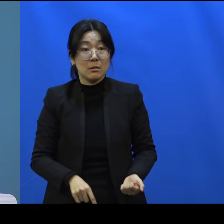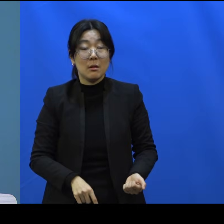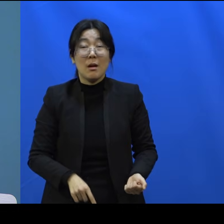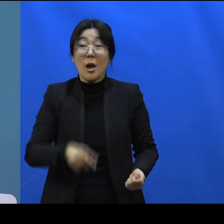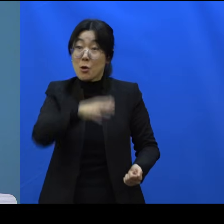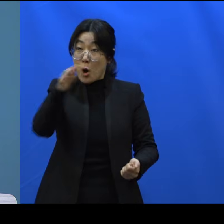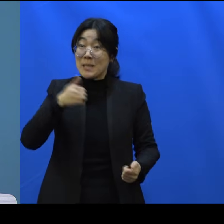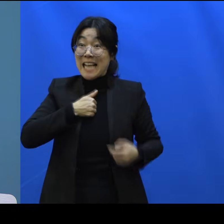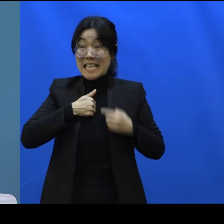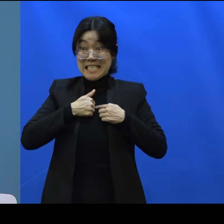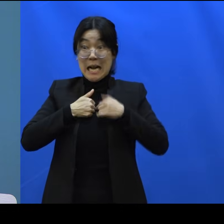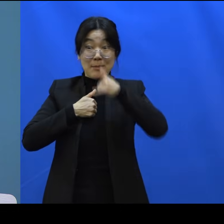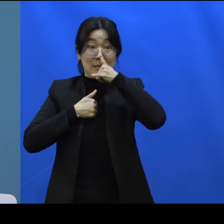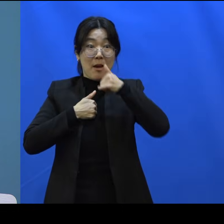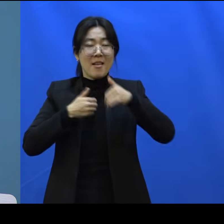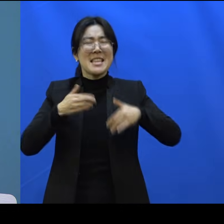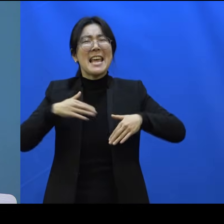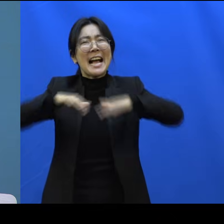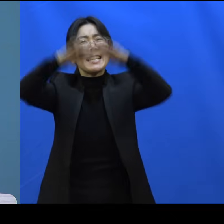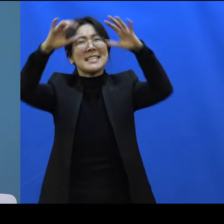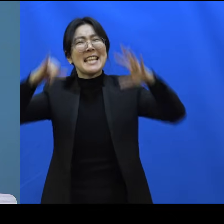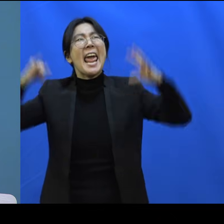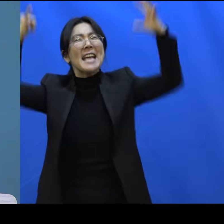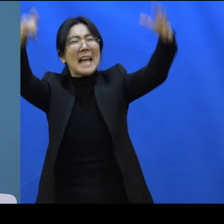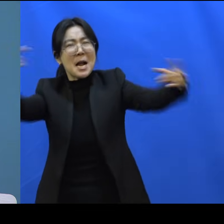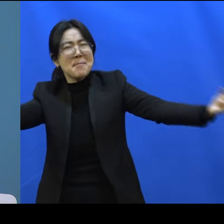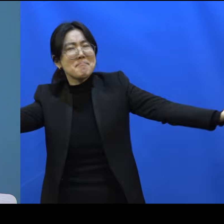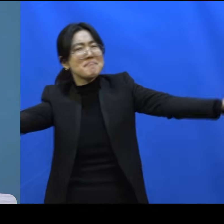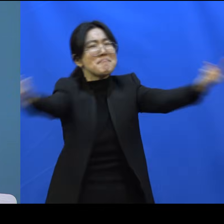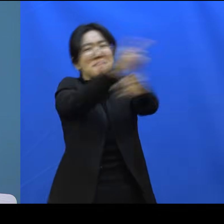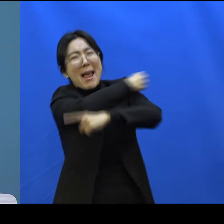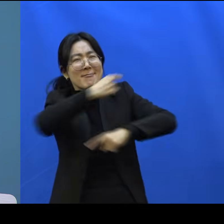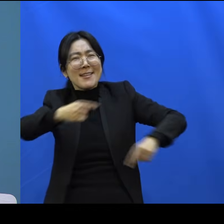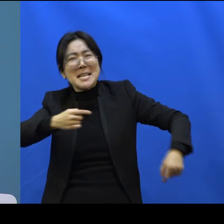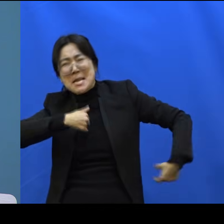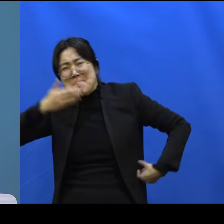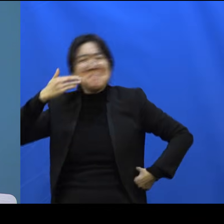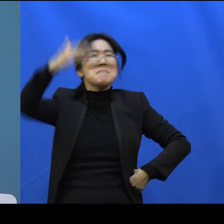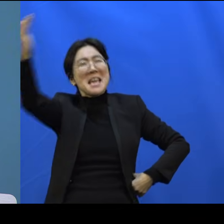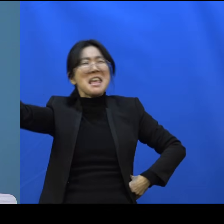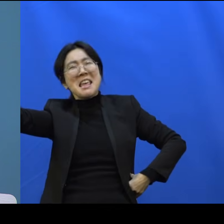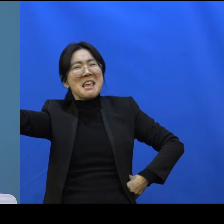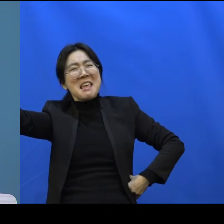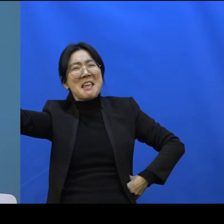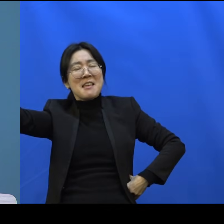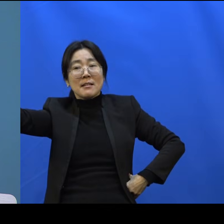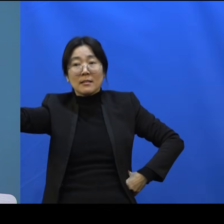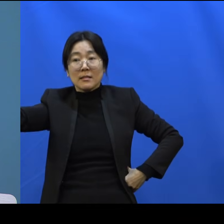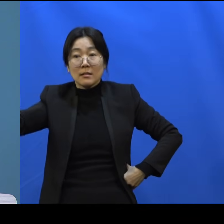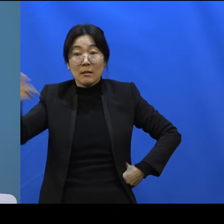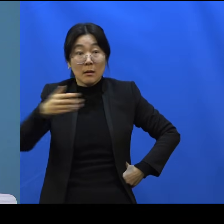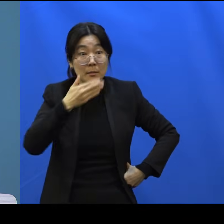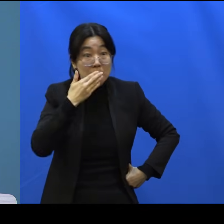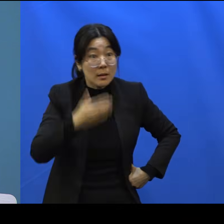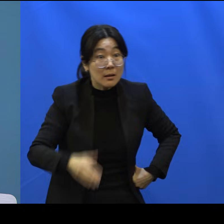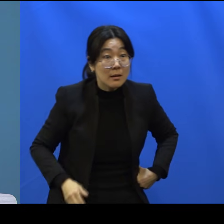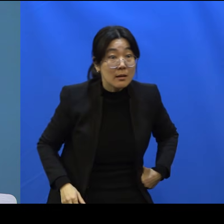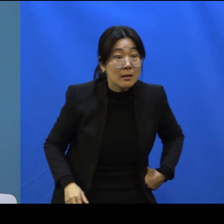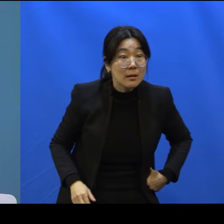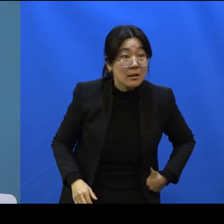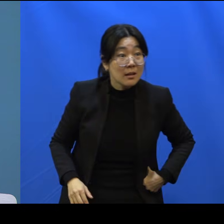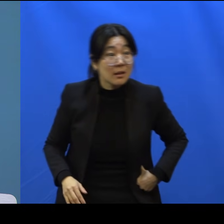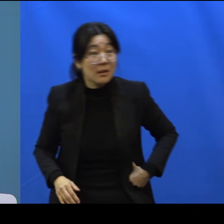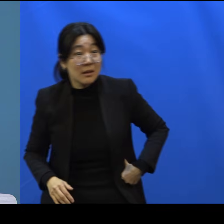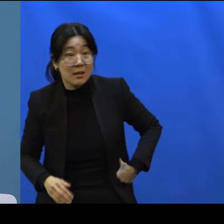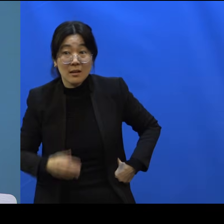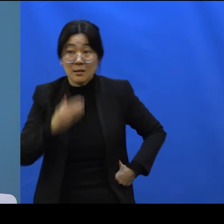이런데요. 뭐 어떻게 세상을 바꾸겠다고 그러는데 못 바꾸죠, 그죠? 그러니까